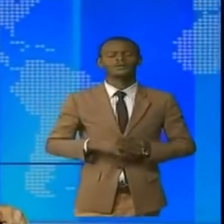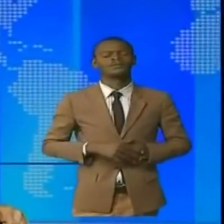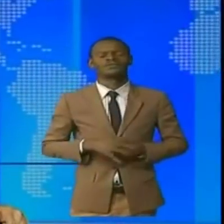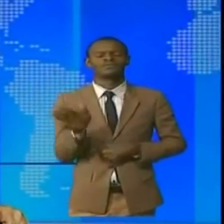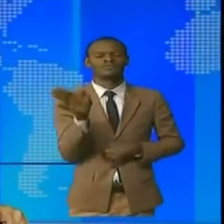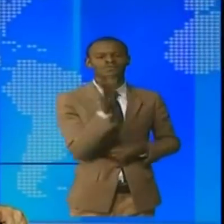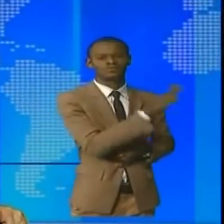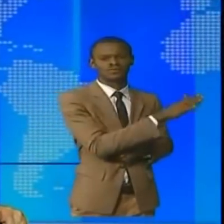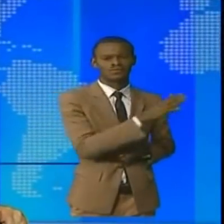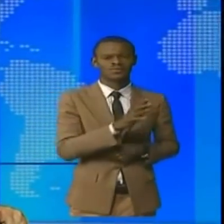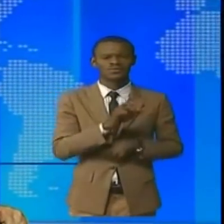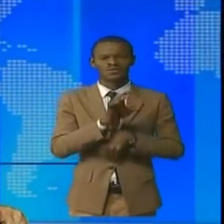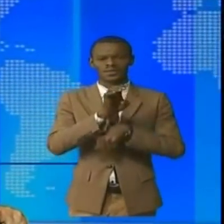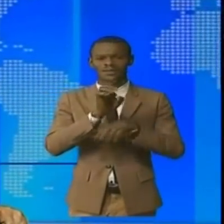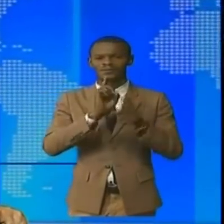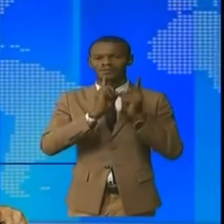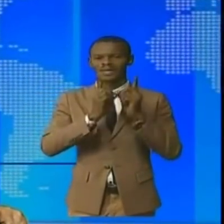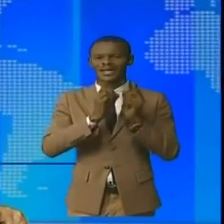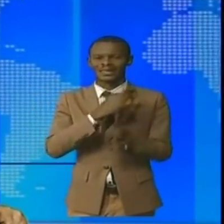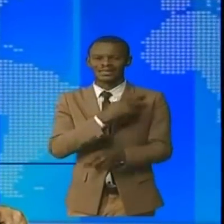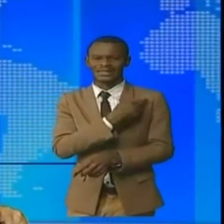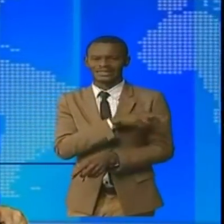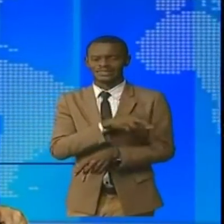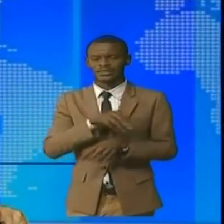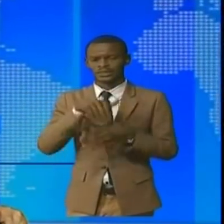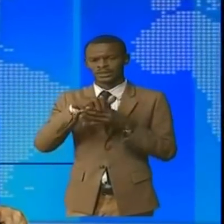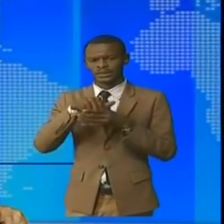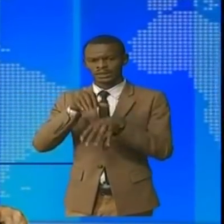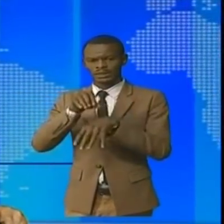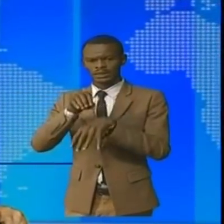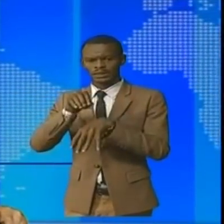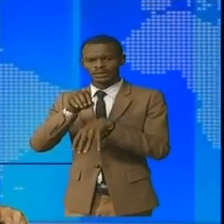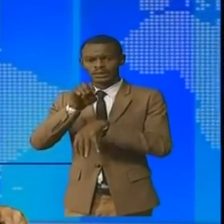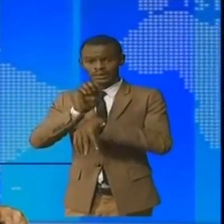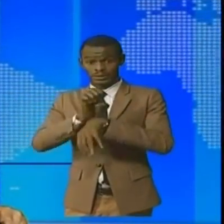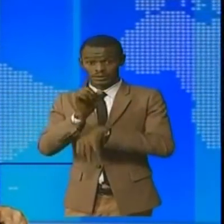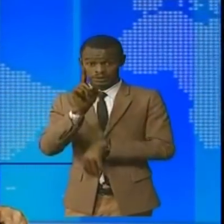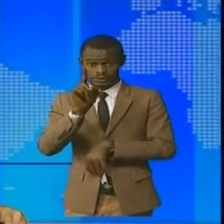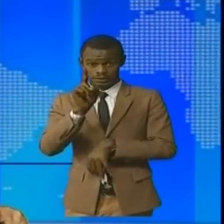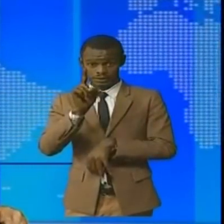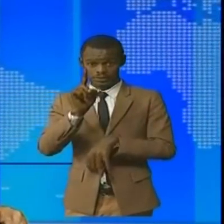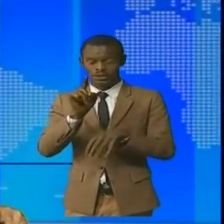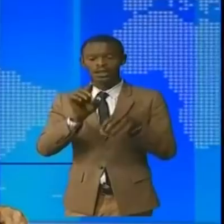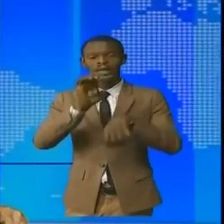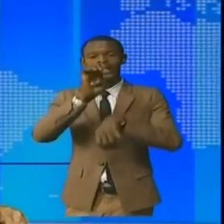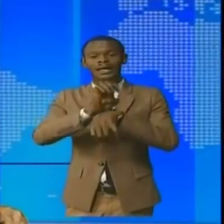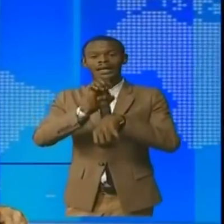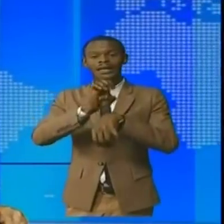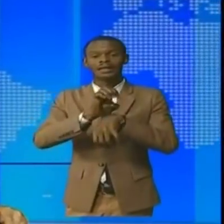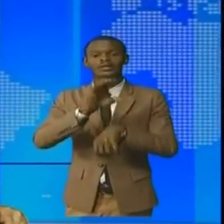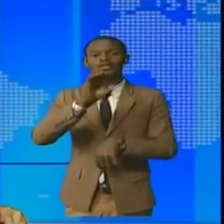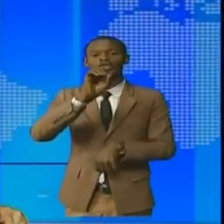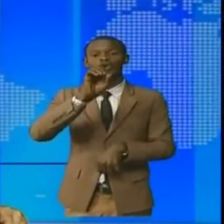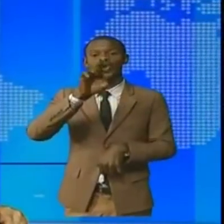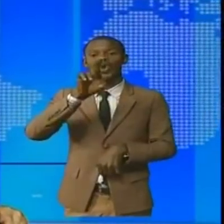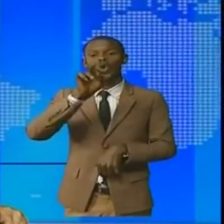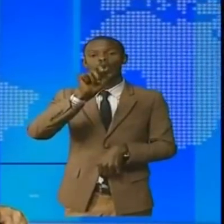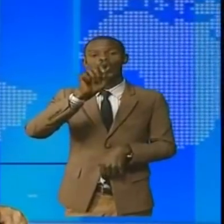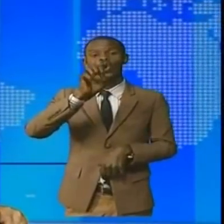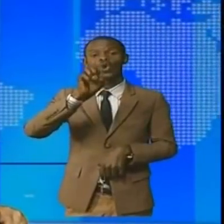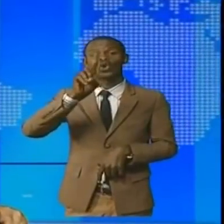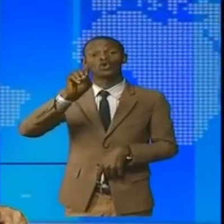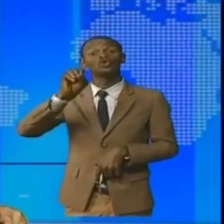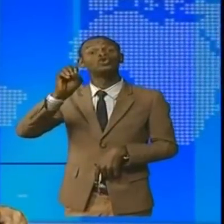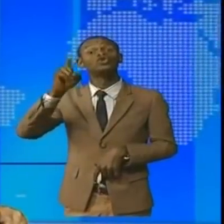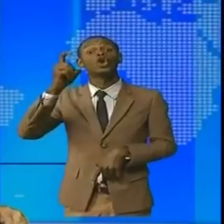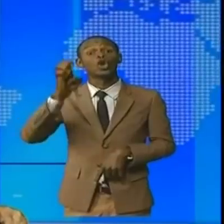Religion à présent, au Saint-Temple de Saint-Nicolas, le nouvel archevêque de l'église orthodoxe de Kinshasa, Mgr Théodore II, a été intronisé et